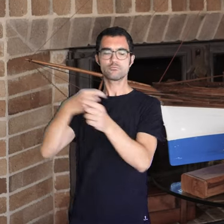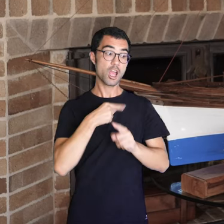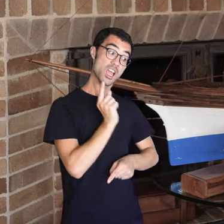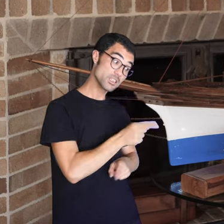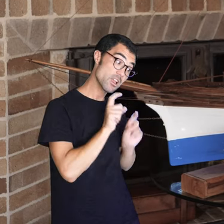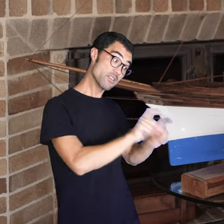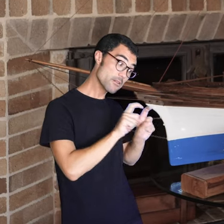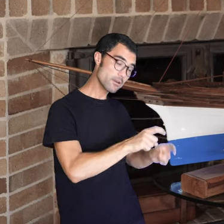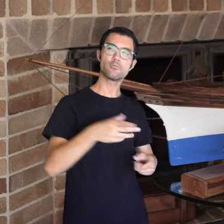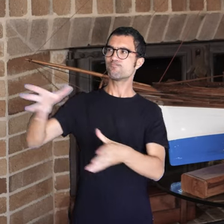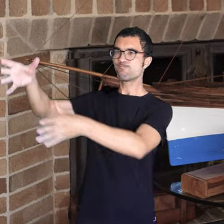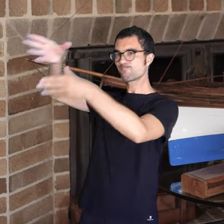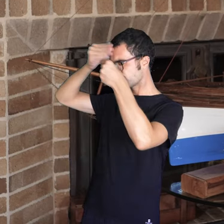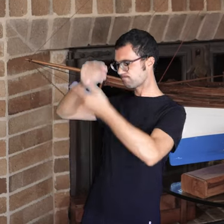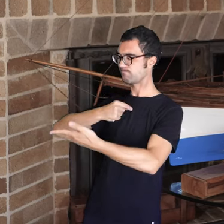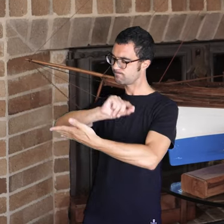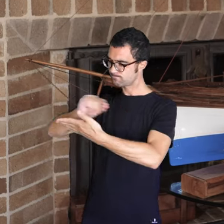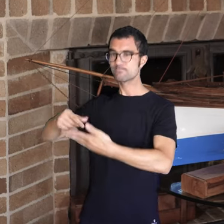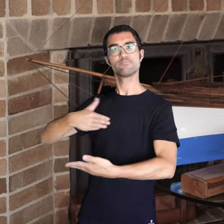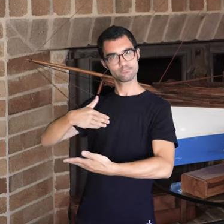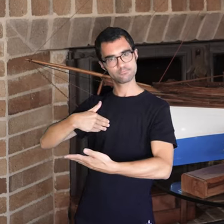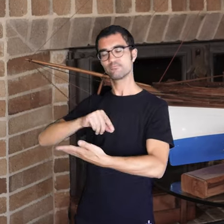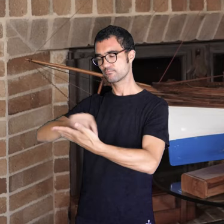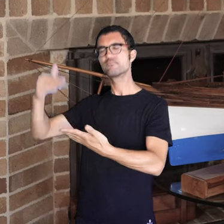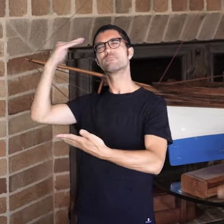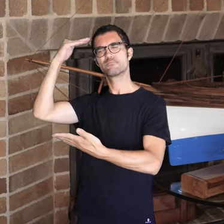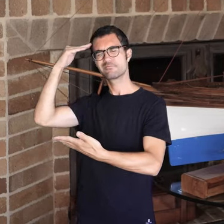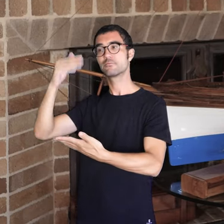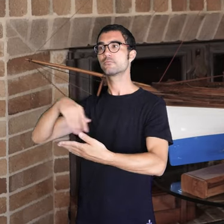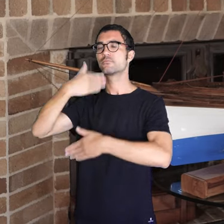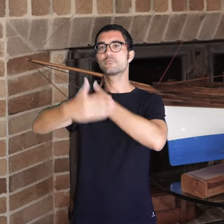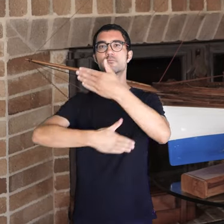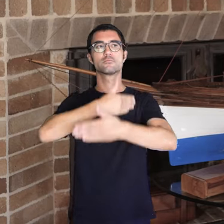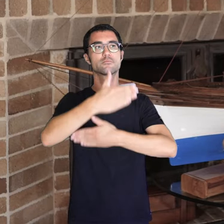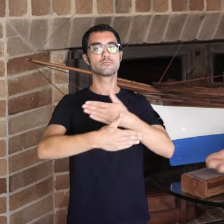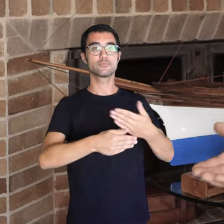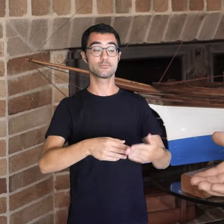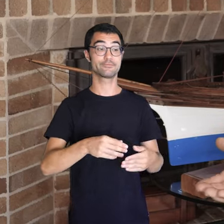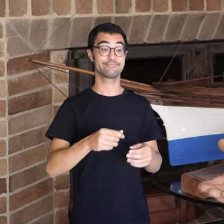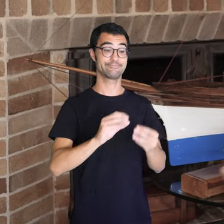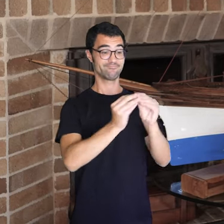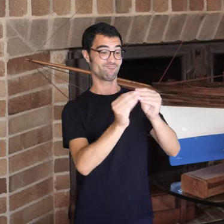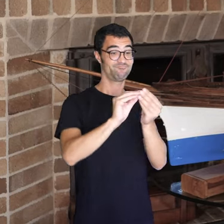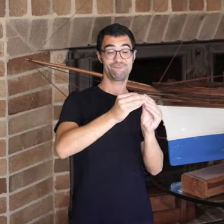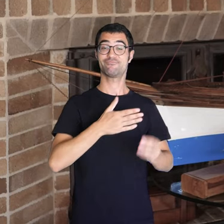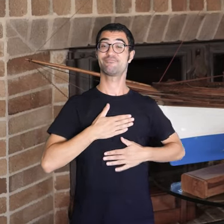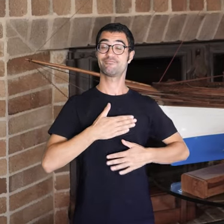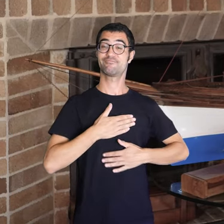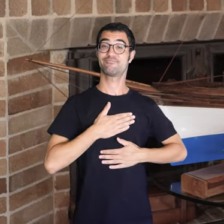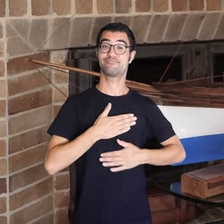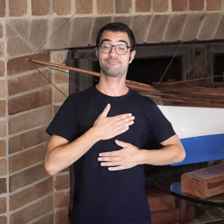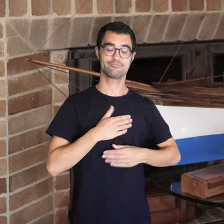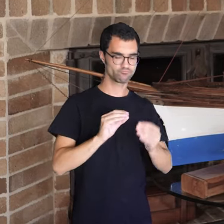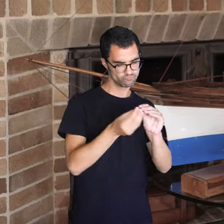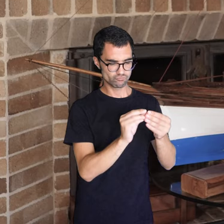I amb ell pues, vaig fer tota la feina de reparacions, pintura més aviat de pròpies de... Fins